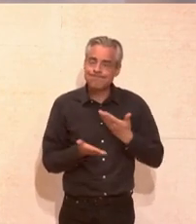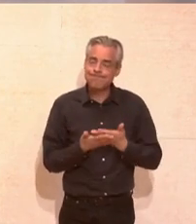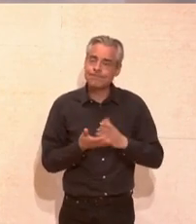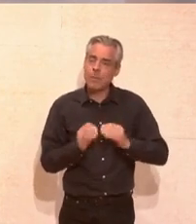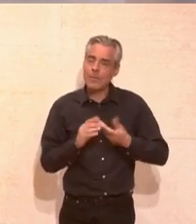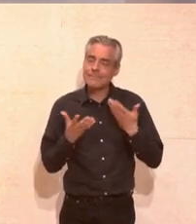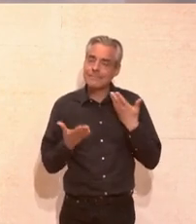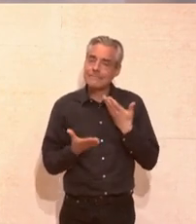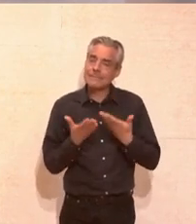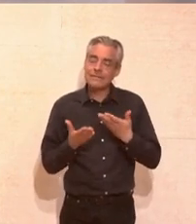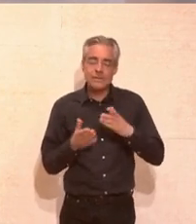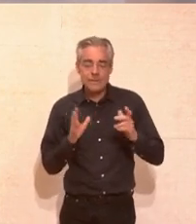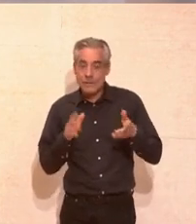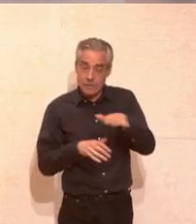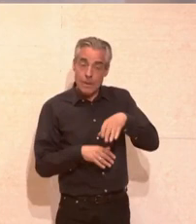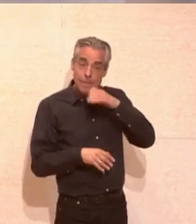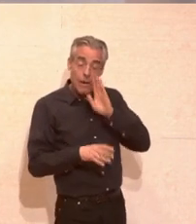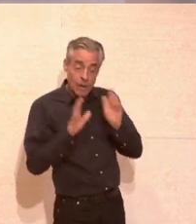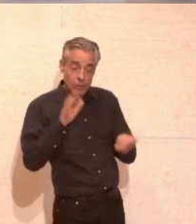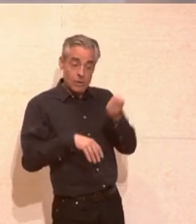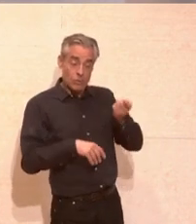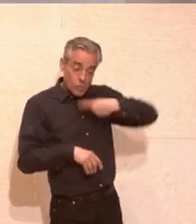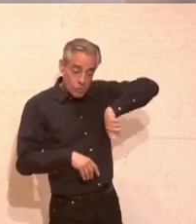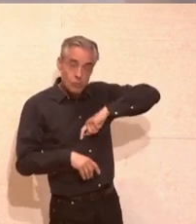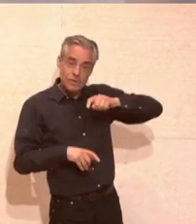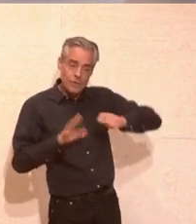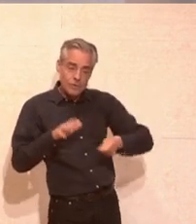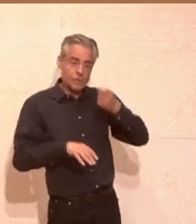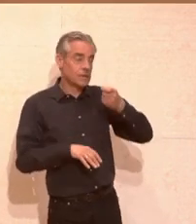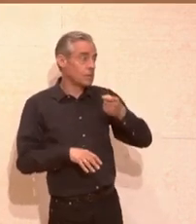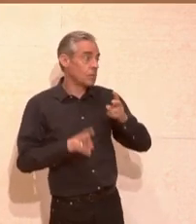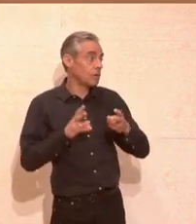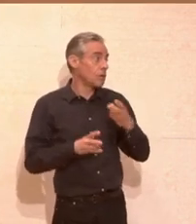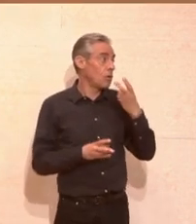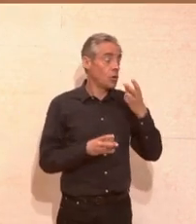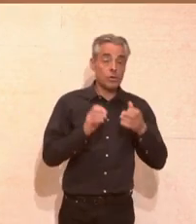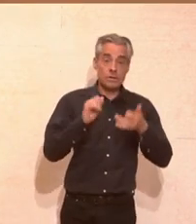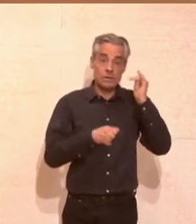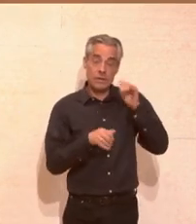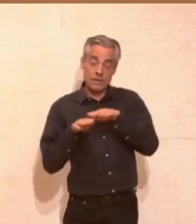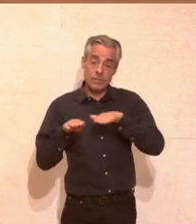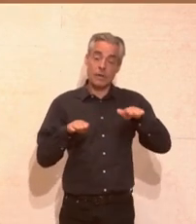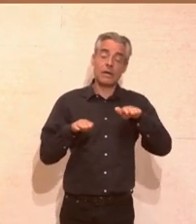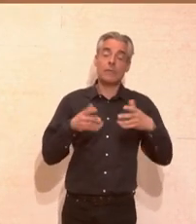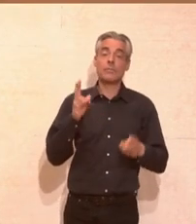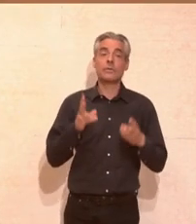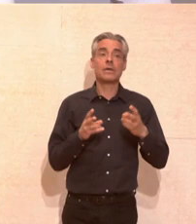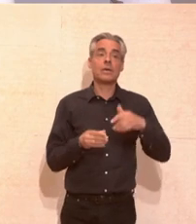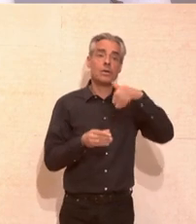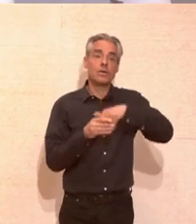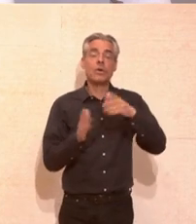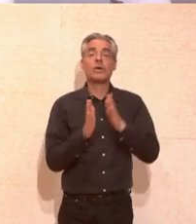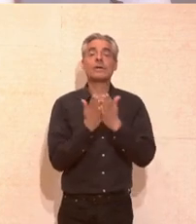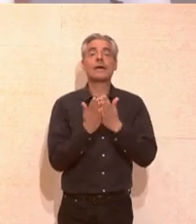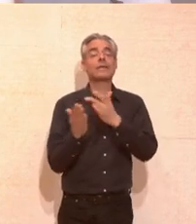là vraiment à faire dans l'éducation et de nous tous. Et peut-être pour montrer d'autres initiatives en parallèle qu'on mène, c'est que dans le carnet